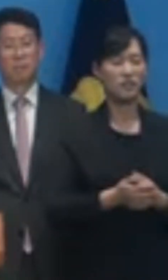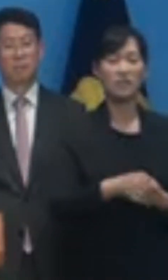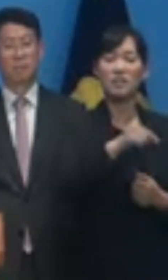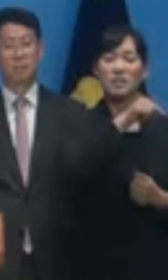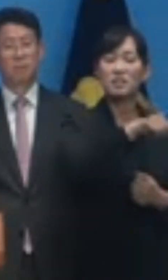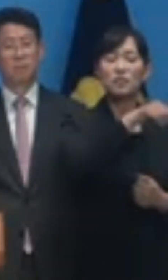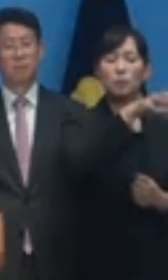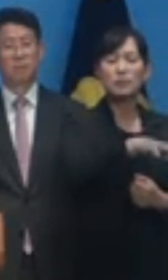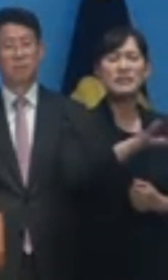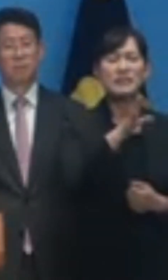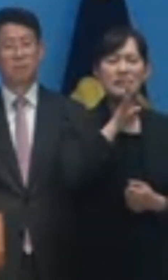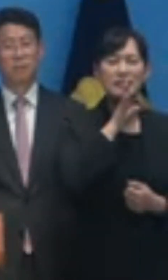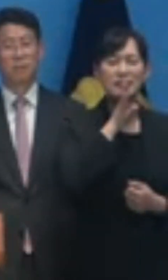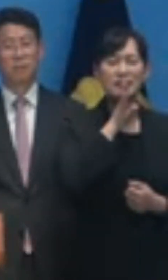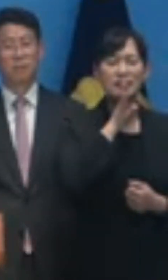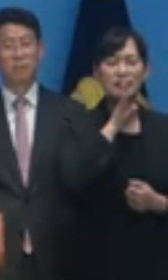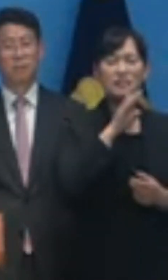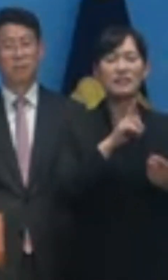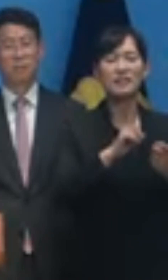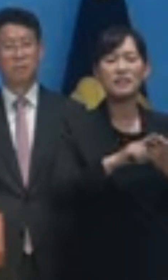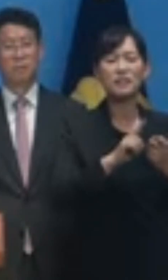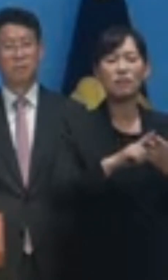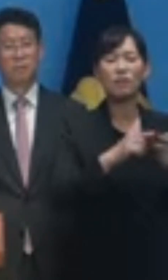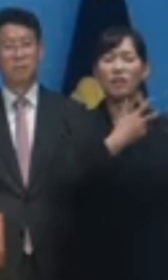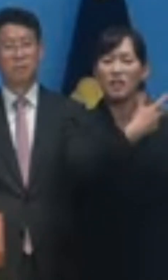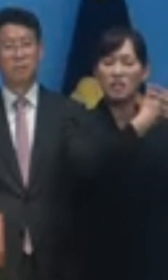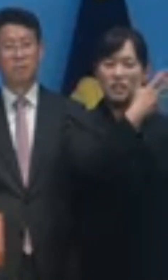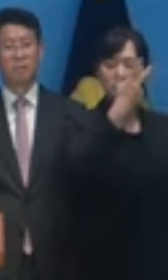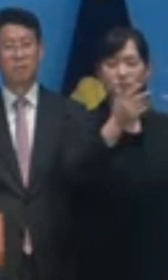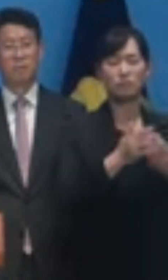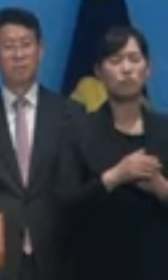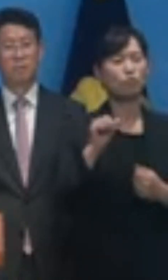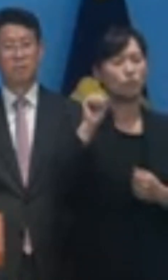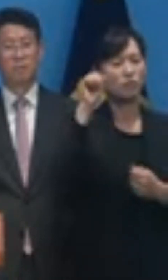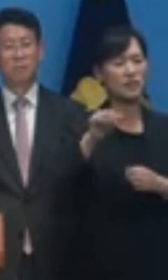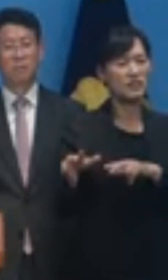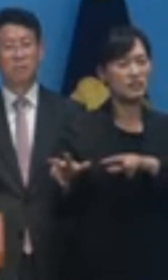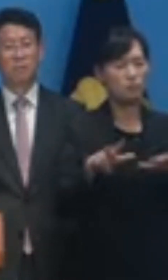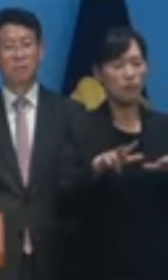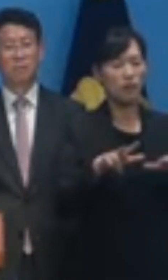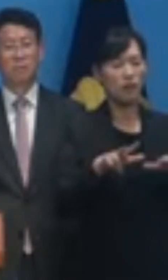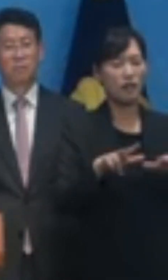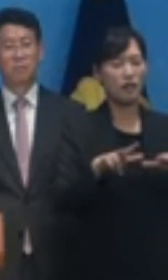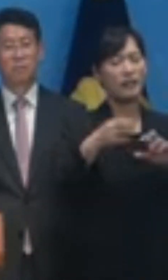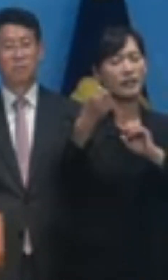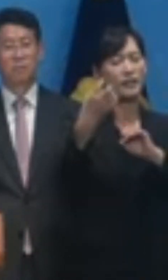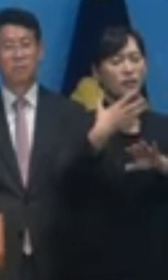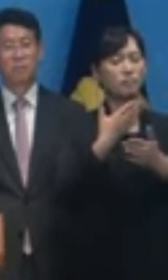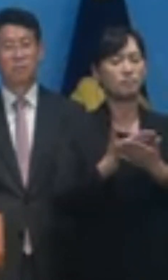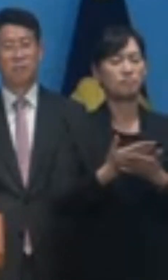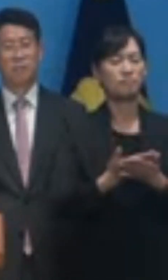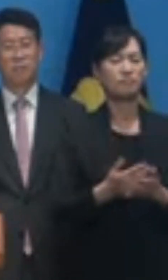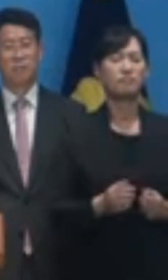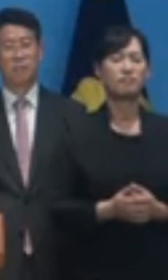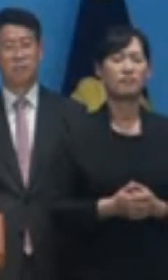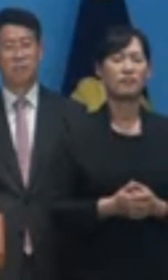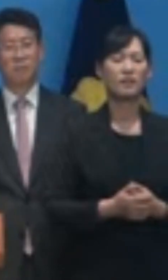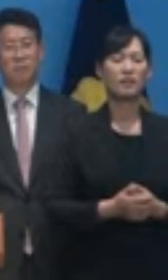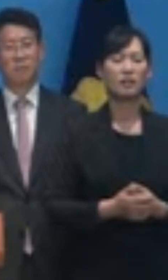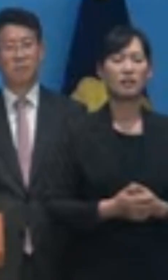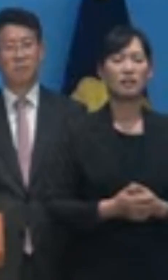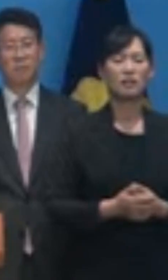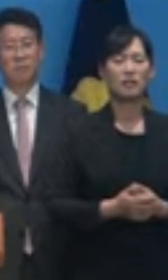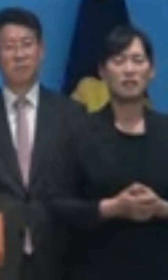시로코의 진실에 대해서 이재명 후보는 즉각 곧바로 해명하시기 바랍니다. 틈만